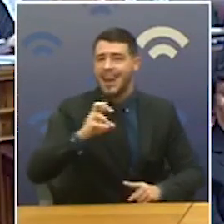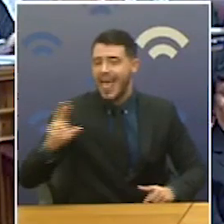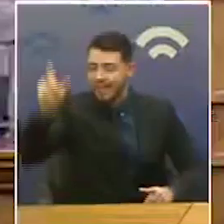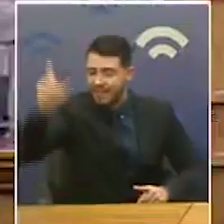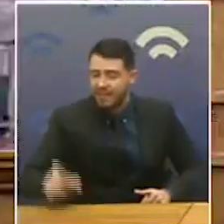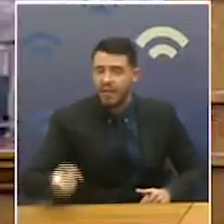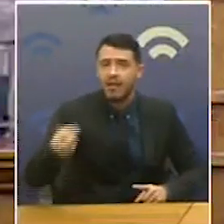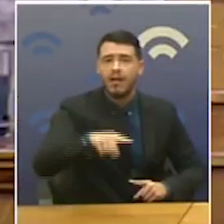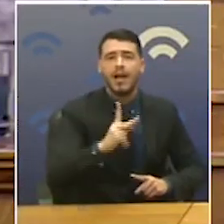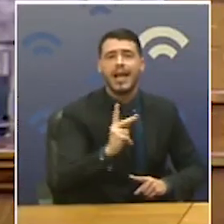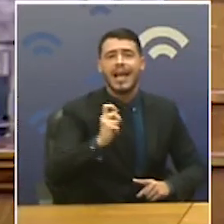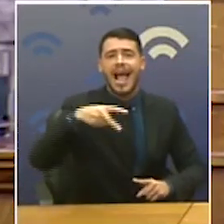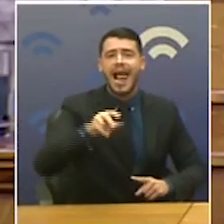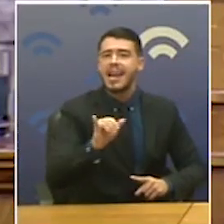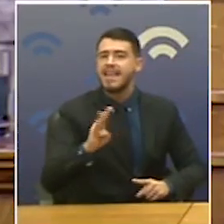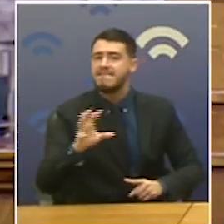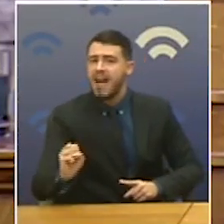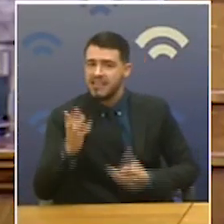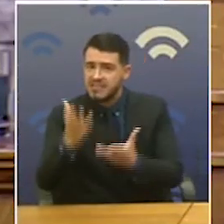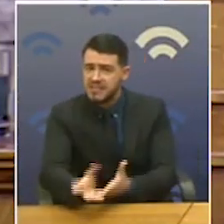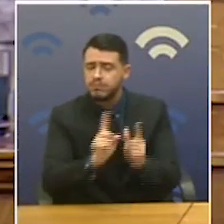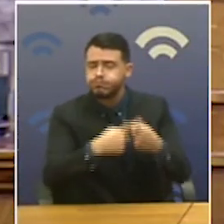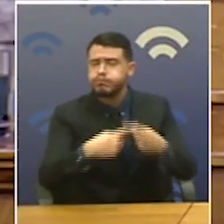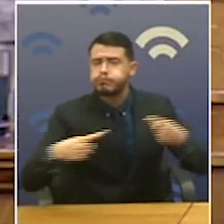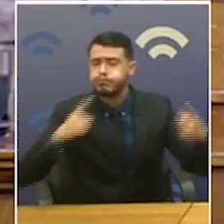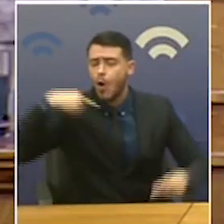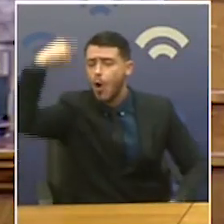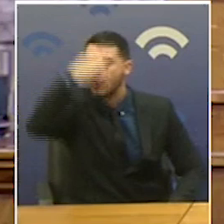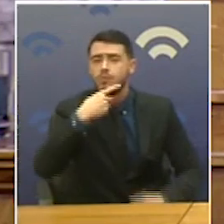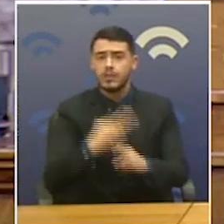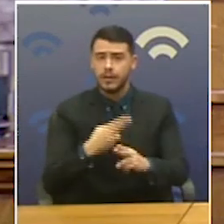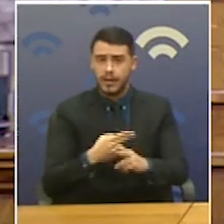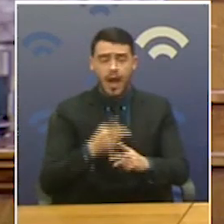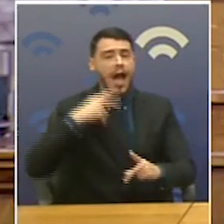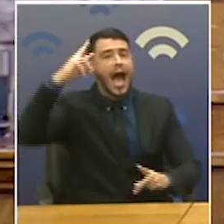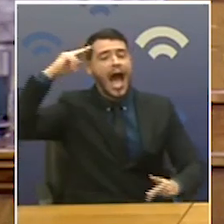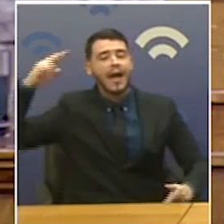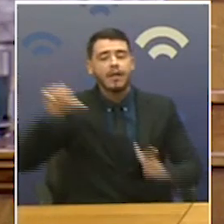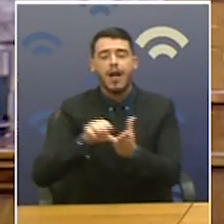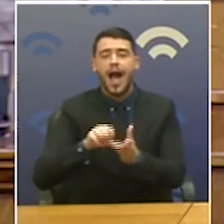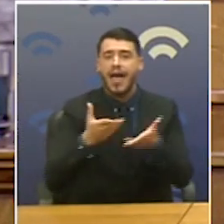Γόντικας. Από την Ακαδημία Αθηνών, ο Βασίλης Ράπανος, από την Εκκλησία της